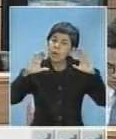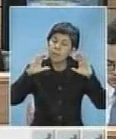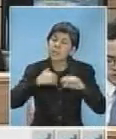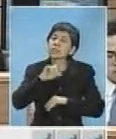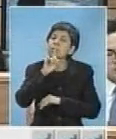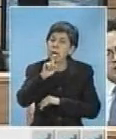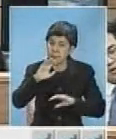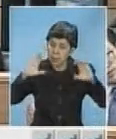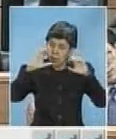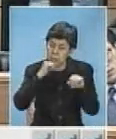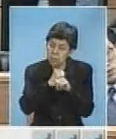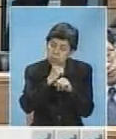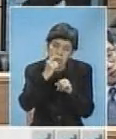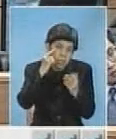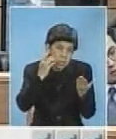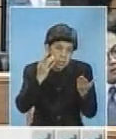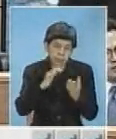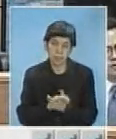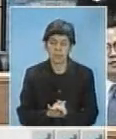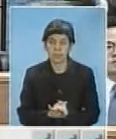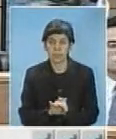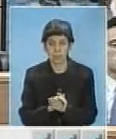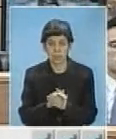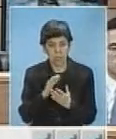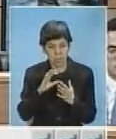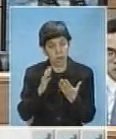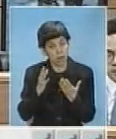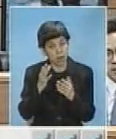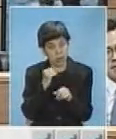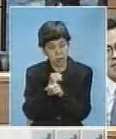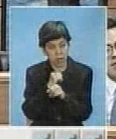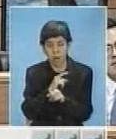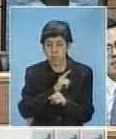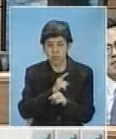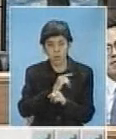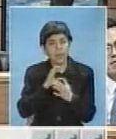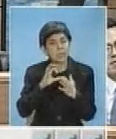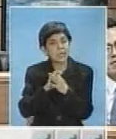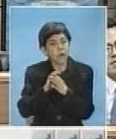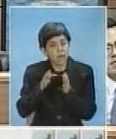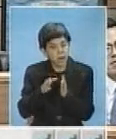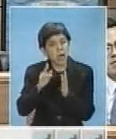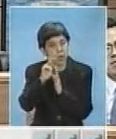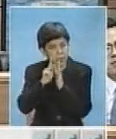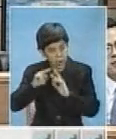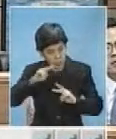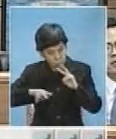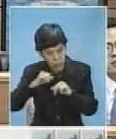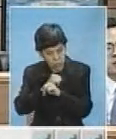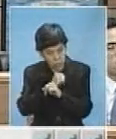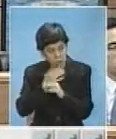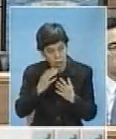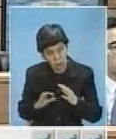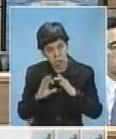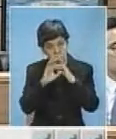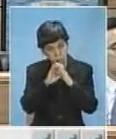ลเพียงพอหรือไม่ในการที่จะตัดสิทธิ์และอำนาจของฝ่ายนิติบัญญัติในการที่จะมีส่วนร่ว